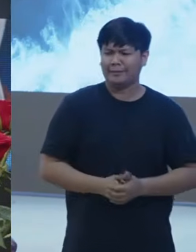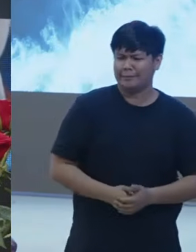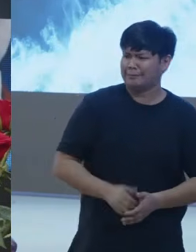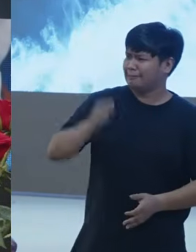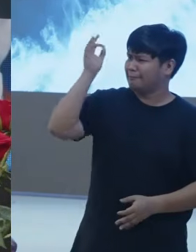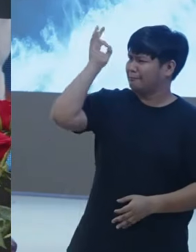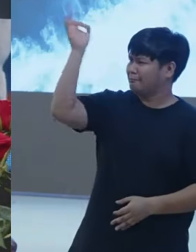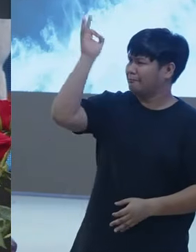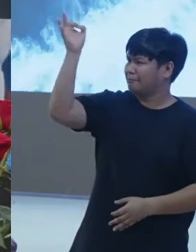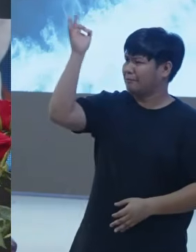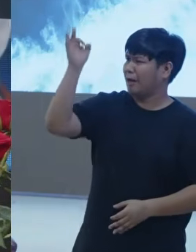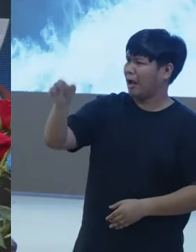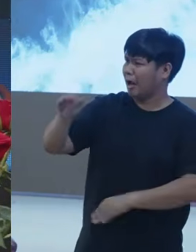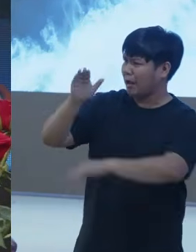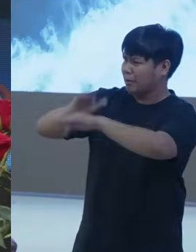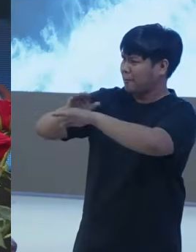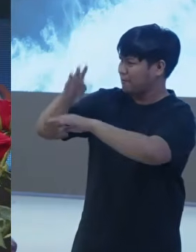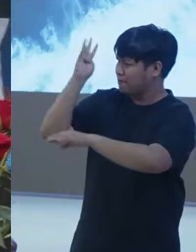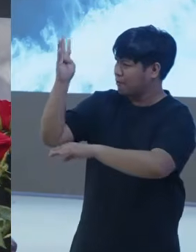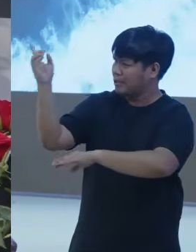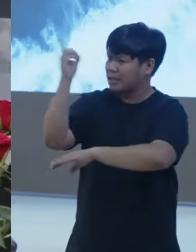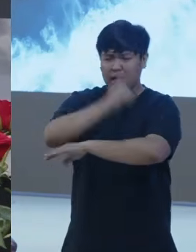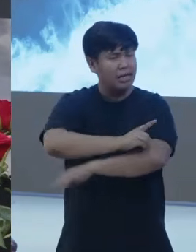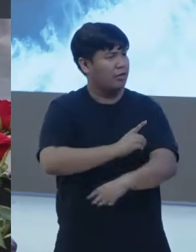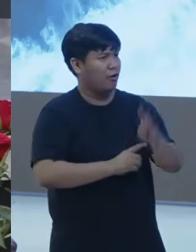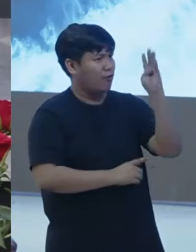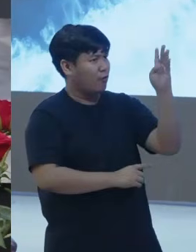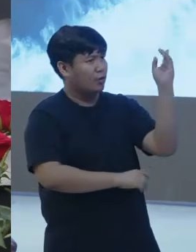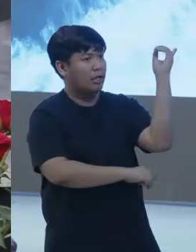masigasig siya. No? Ginanahan siguro siya